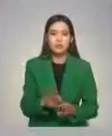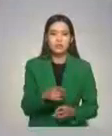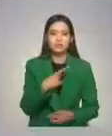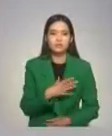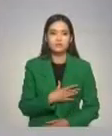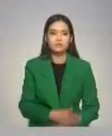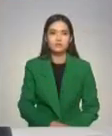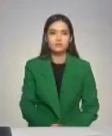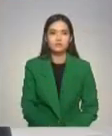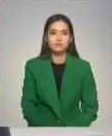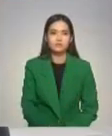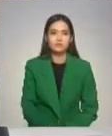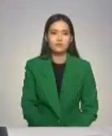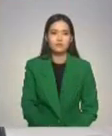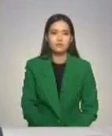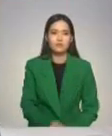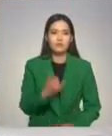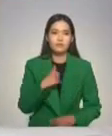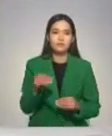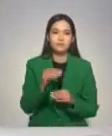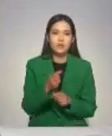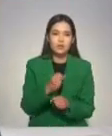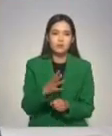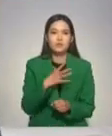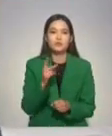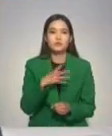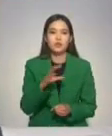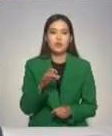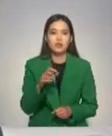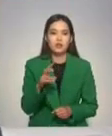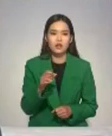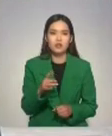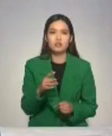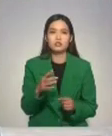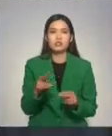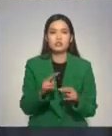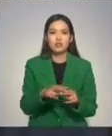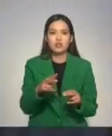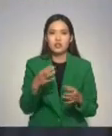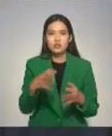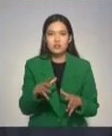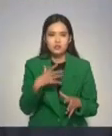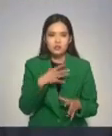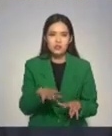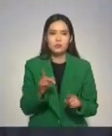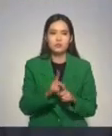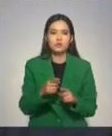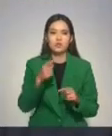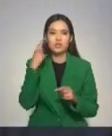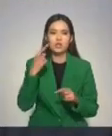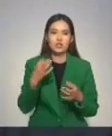потерпевшего. Мы добивались, чтобы Алихана наказали лишением свободы. Подсудимому назначили